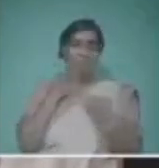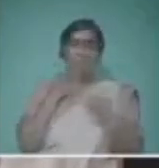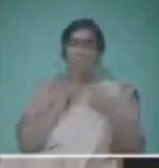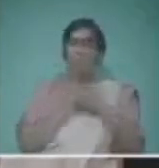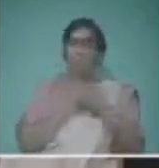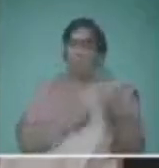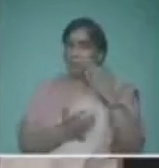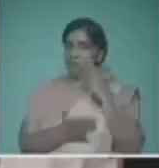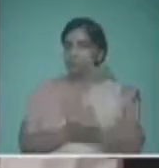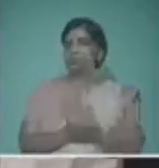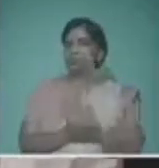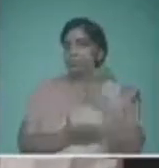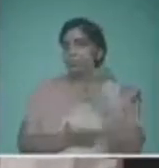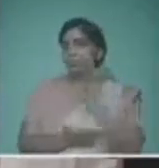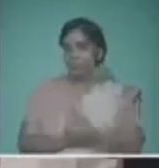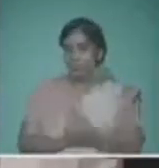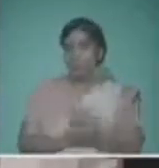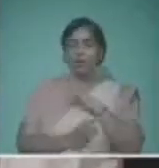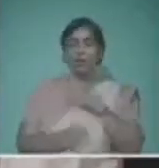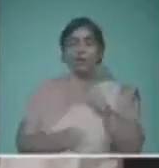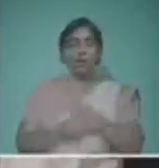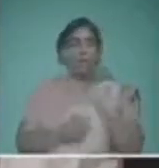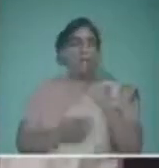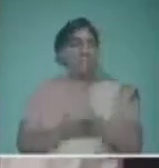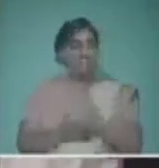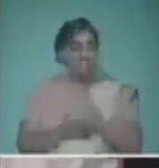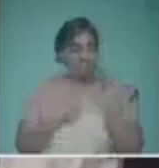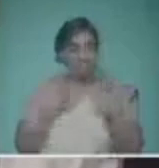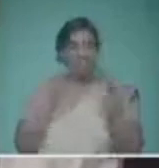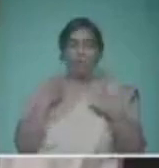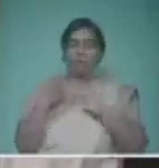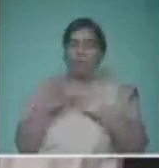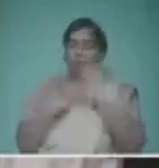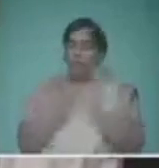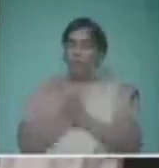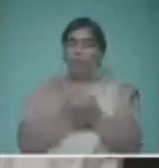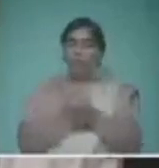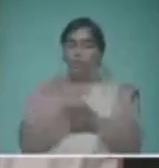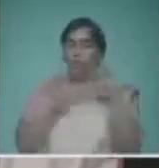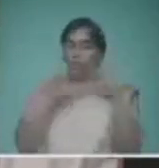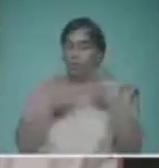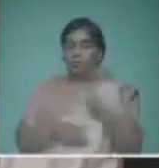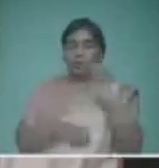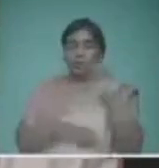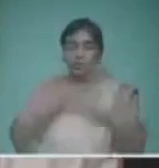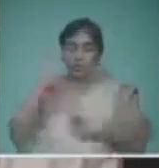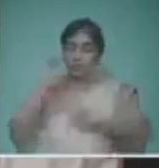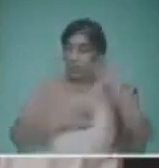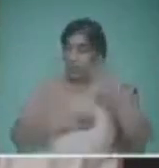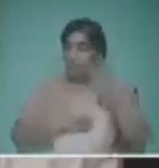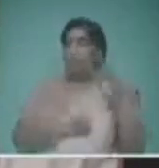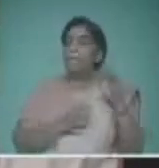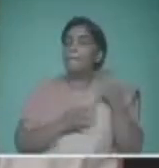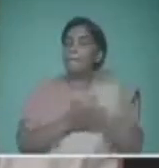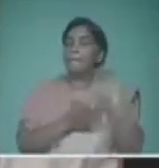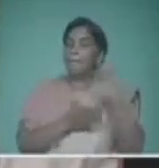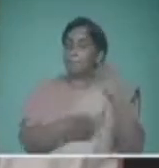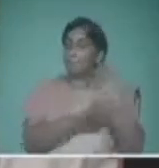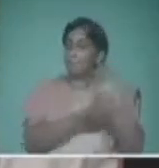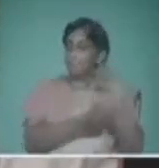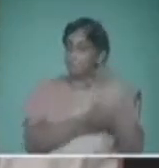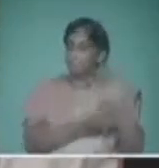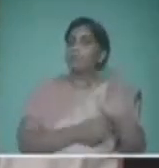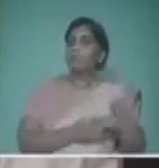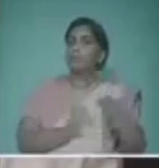වළක්වන්නට අපහසුයි. රාජ්‍ය බැංකුවල මුළු කොටස් අයිතියෙන් 20% ප්‍රමාණයක් එම බැංකුවල තැන්පත් කරුවන්